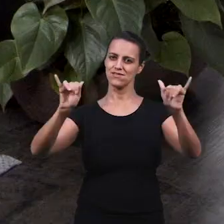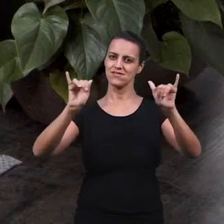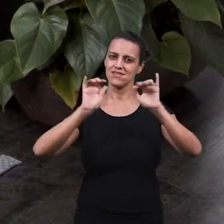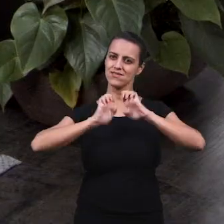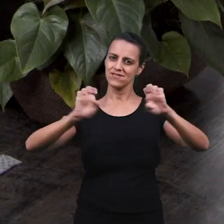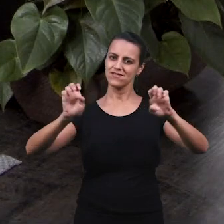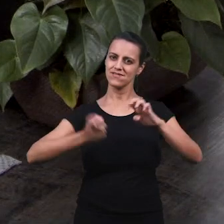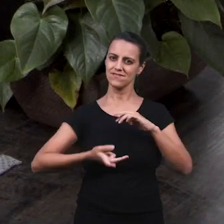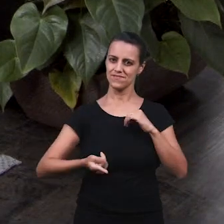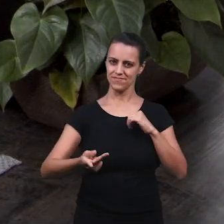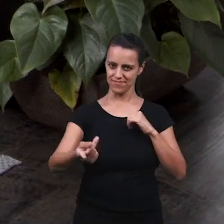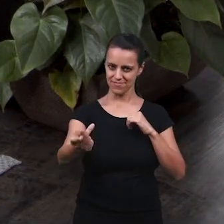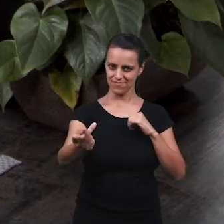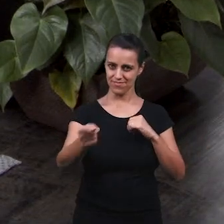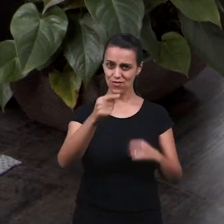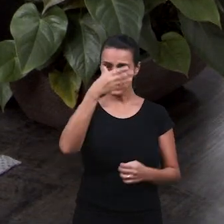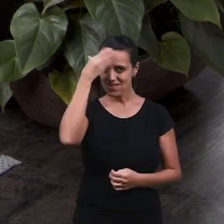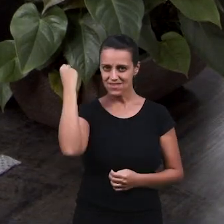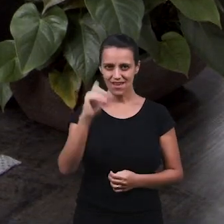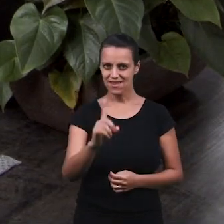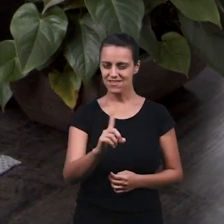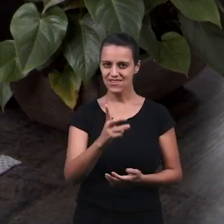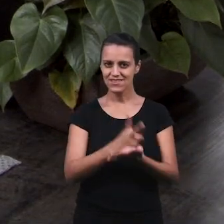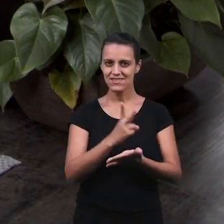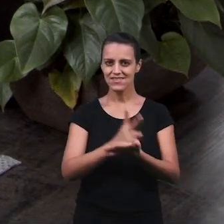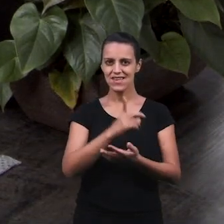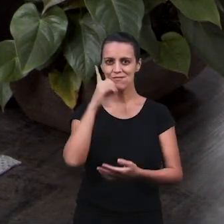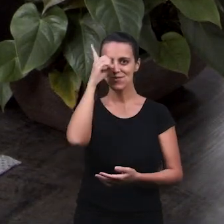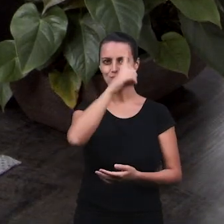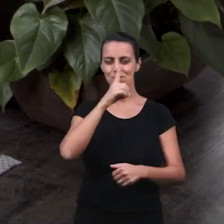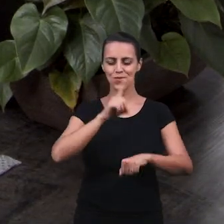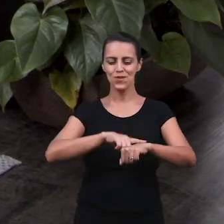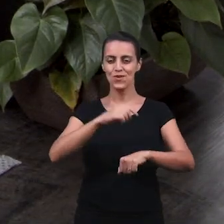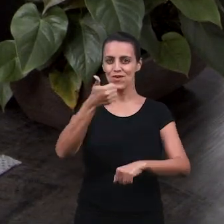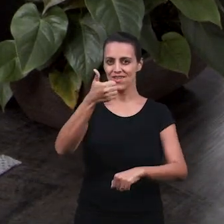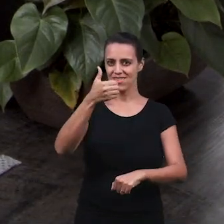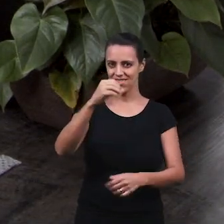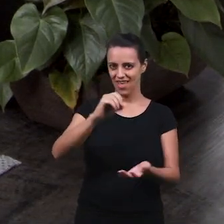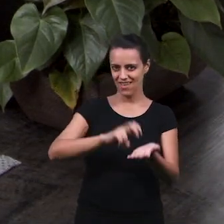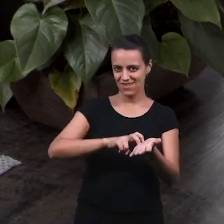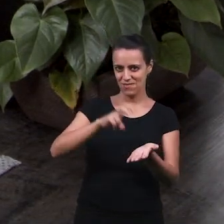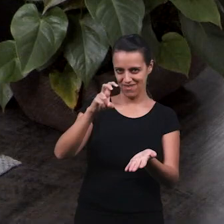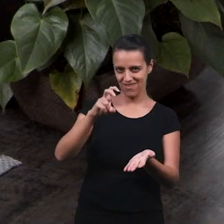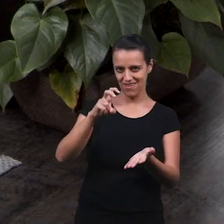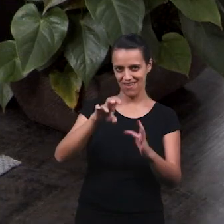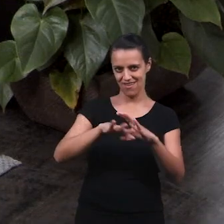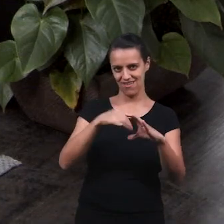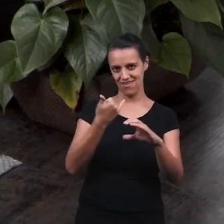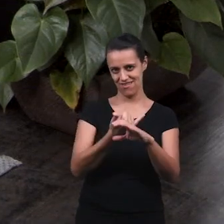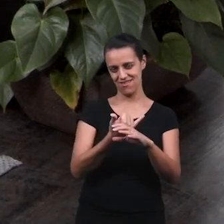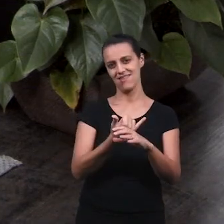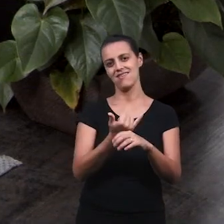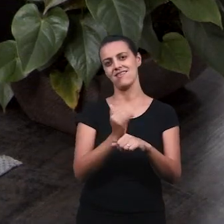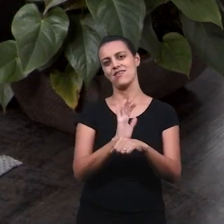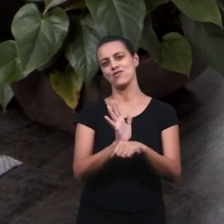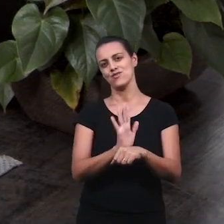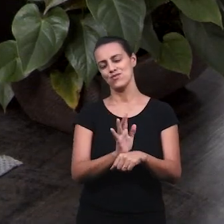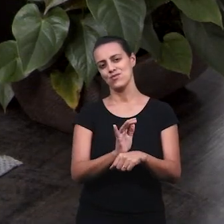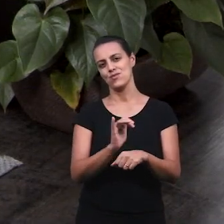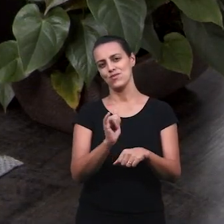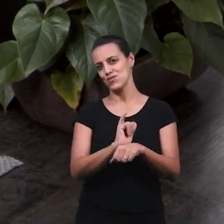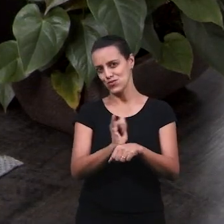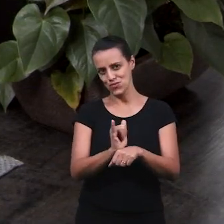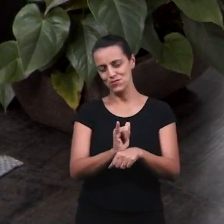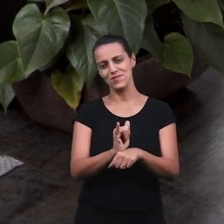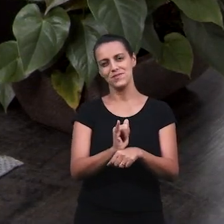l'Évangile éternel. N'oubliez pas, tous les dimanches à 10h du matin, au canal de l'Église chrétienne Maranatha,